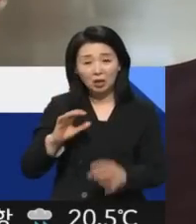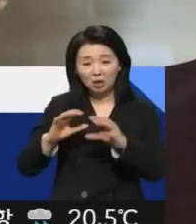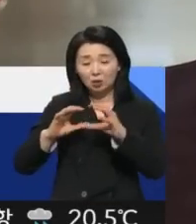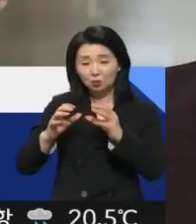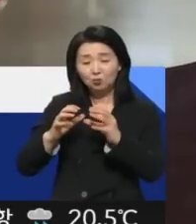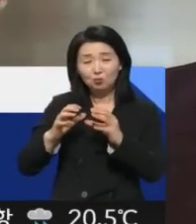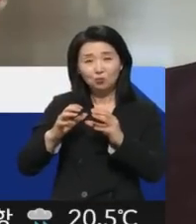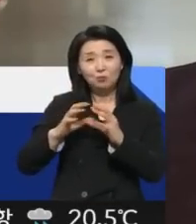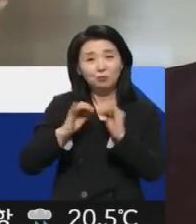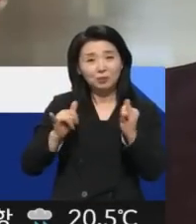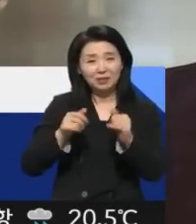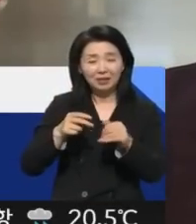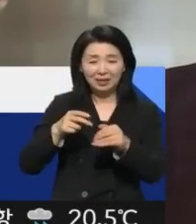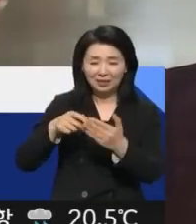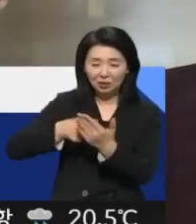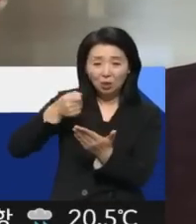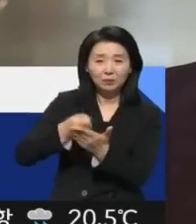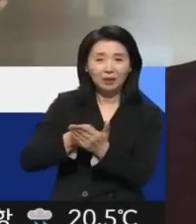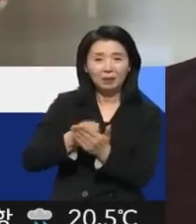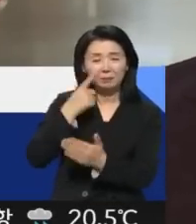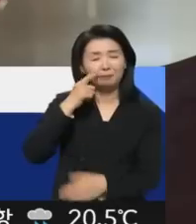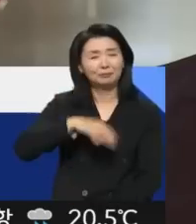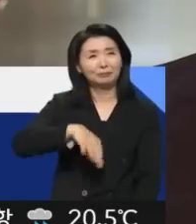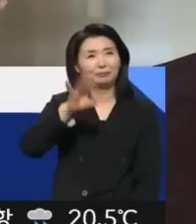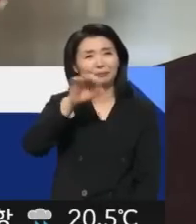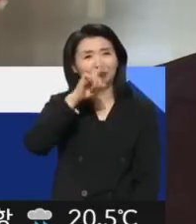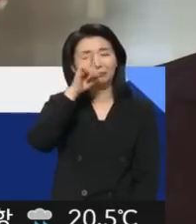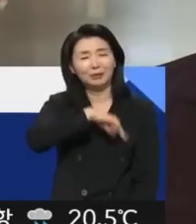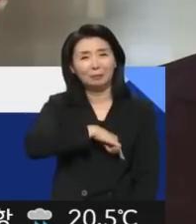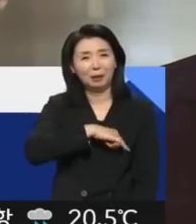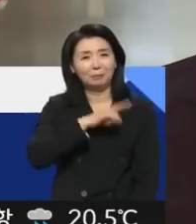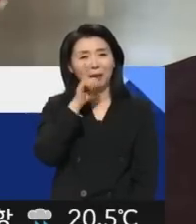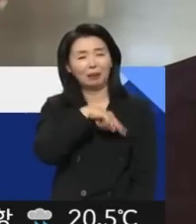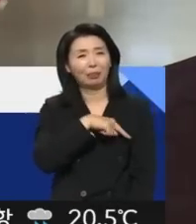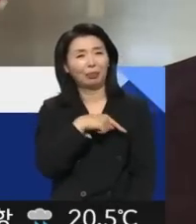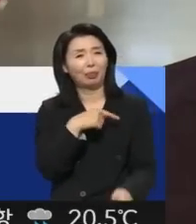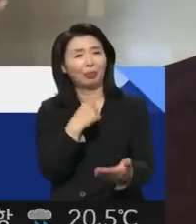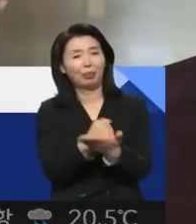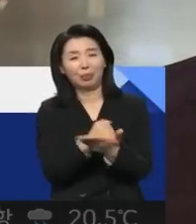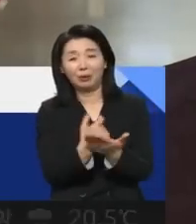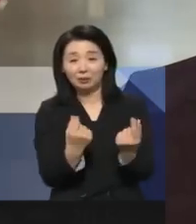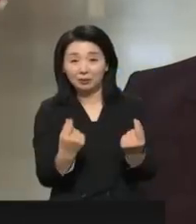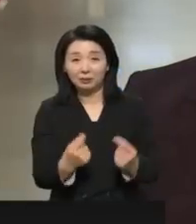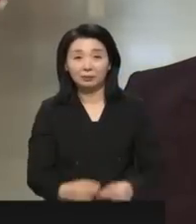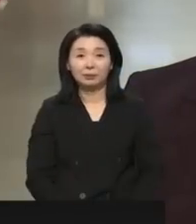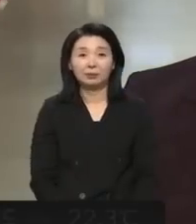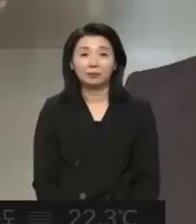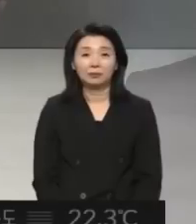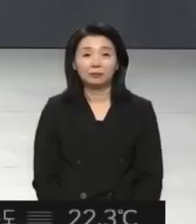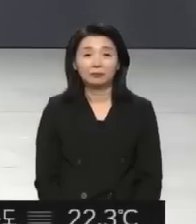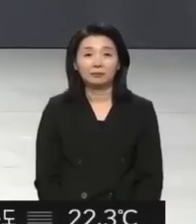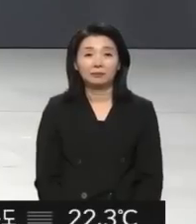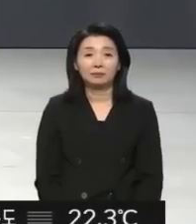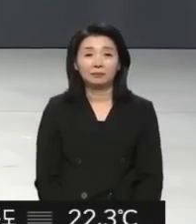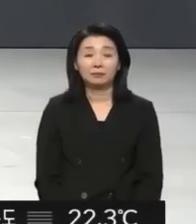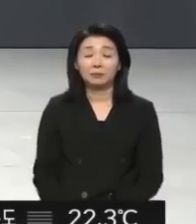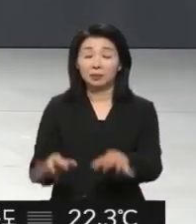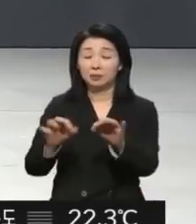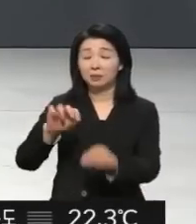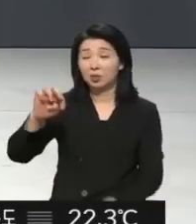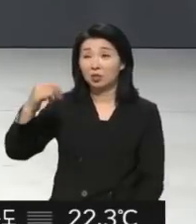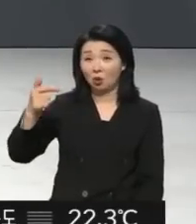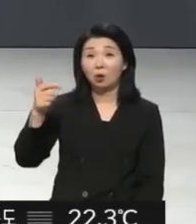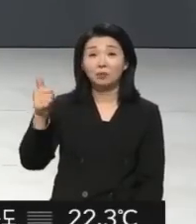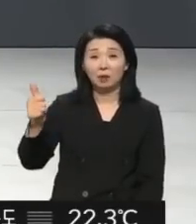선택을 아주 폄하하고 악의적으로 정제되지 않은 말을 하셨다고 생각합니다. 네, 김기현 대표는 오늘